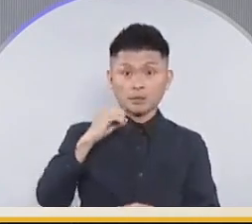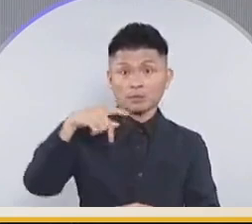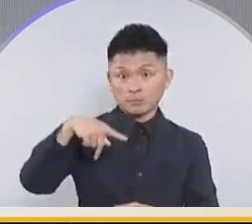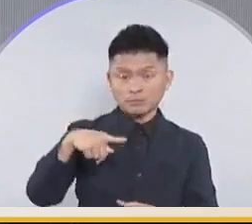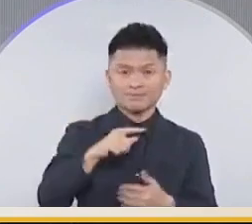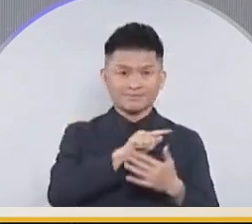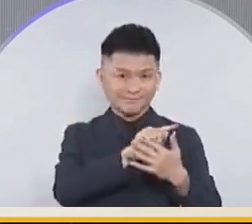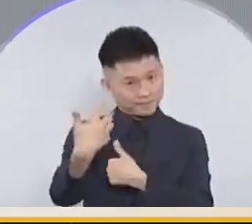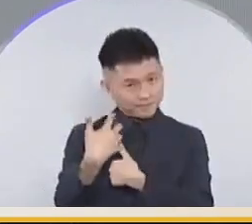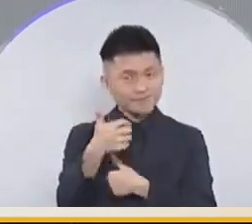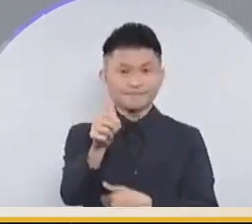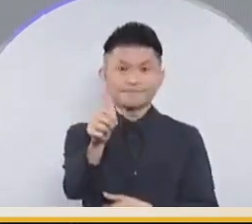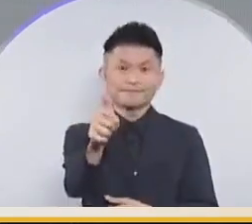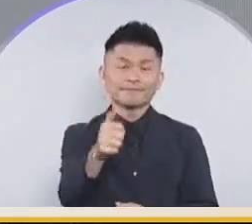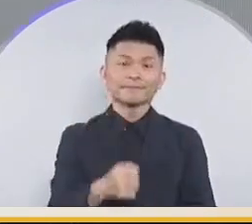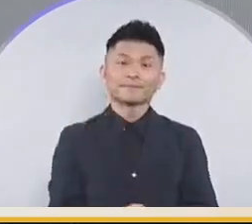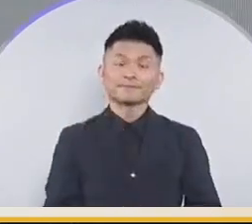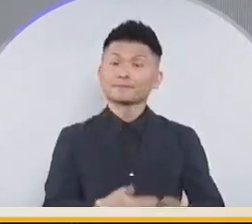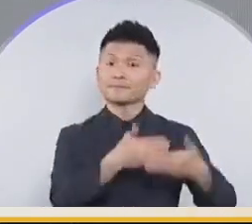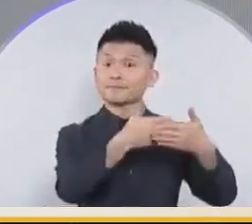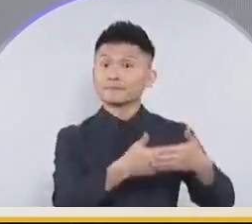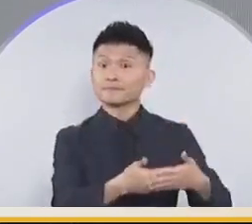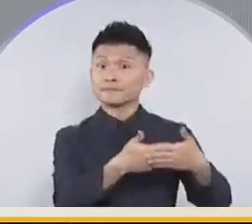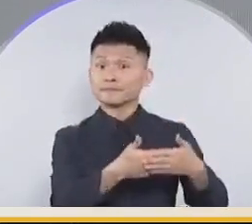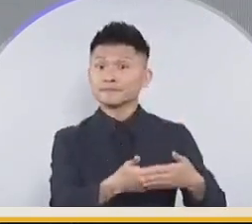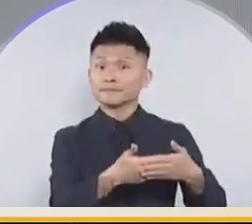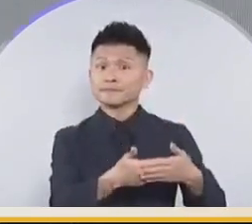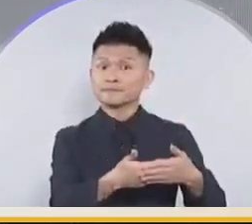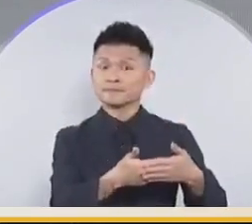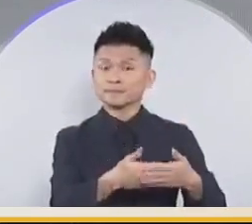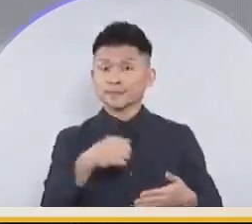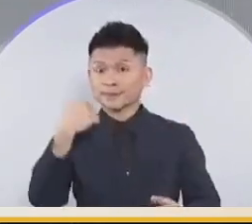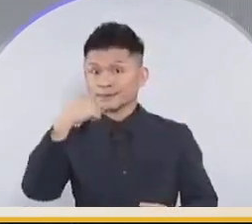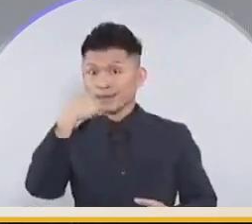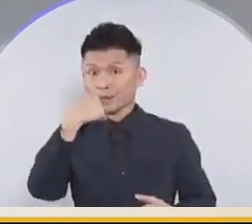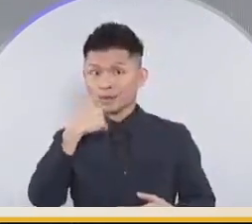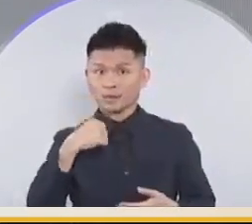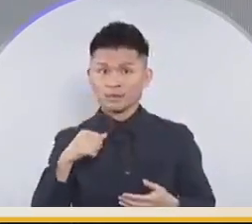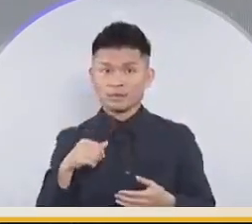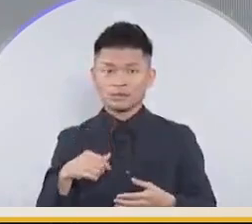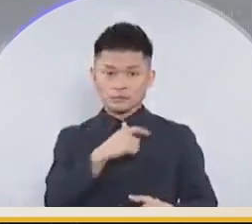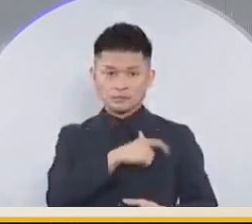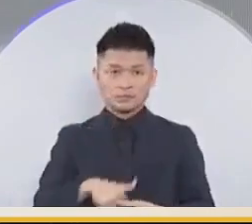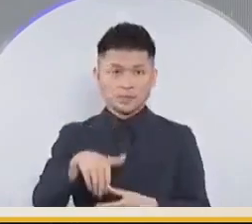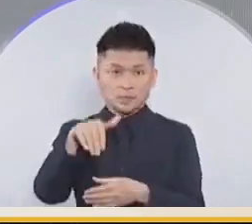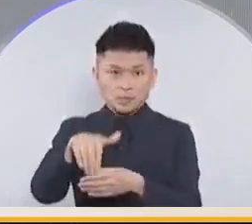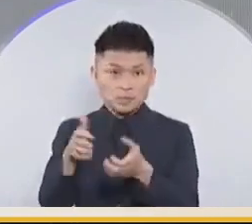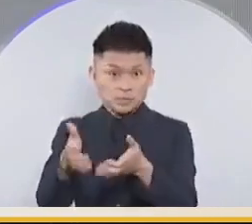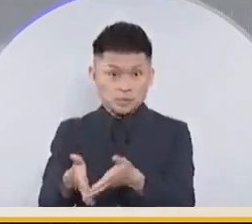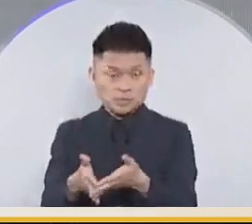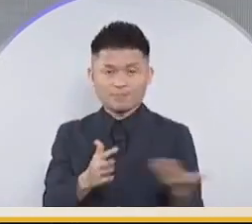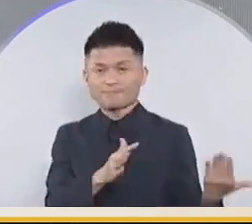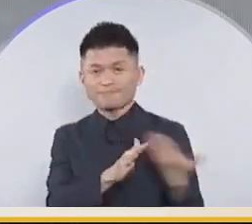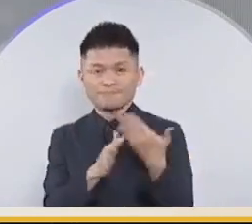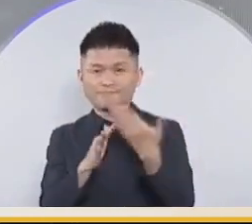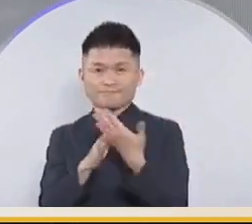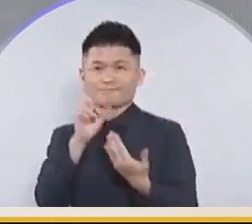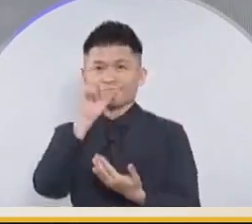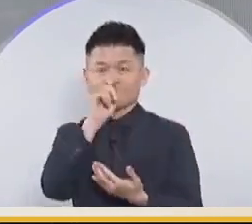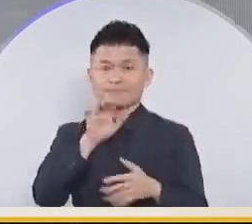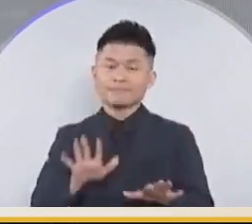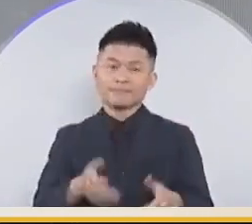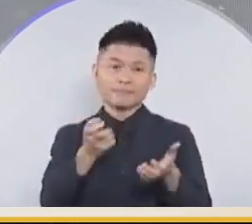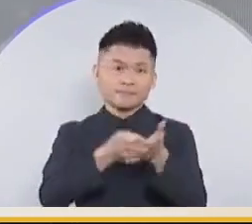所以这种基本的管理要做。 中国在台湾每一次的重大选举都会介入，这一次是最严重